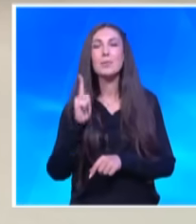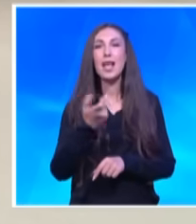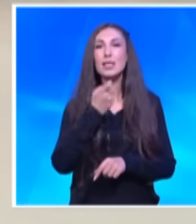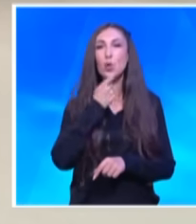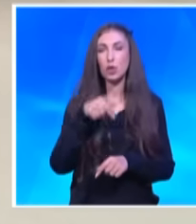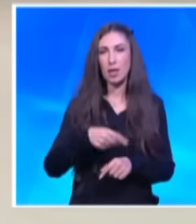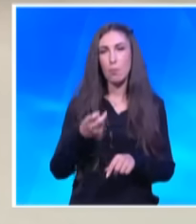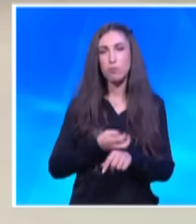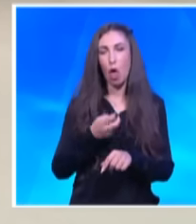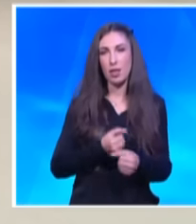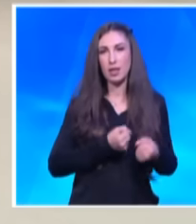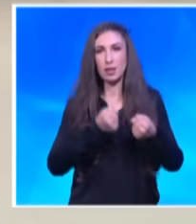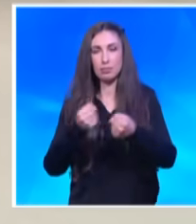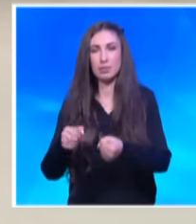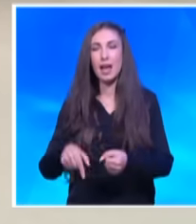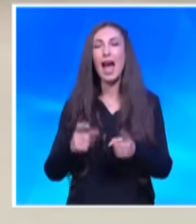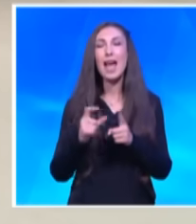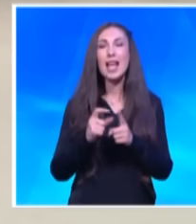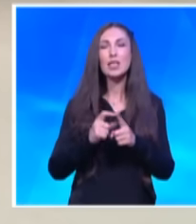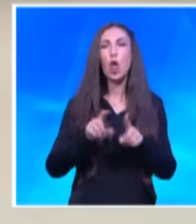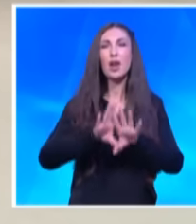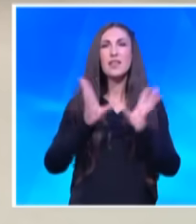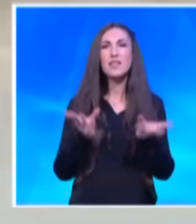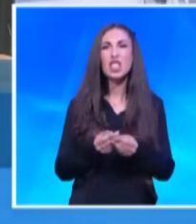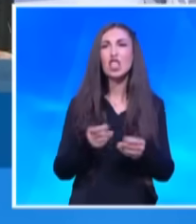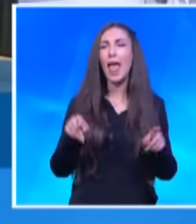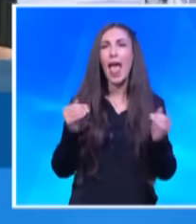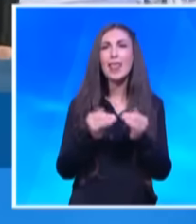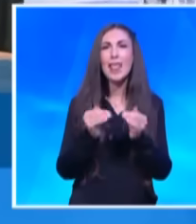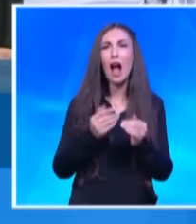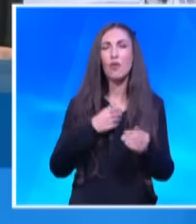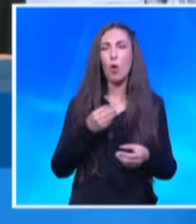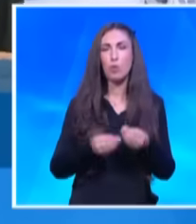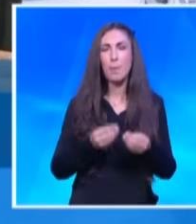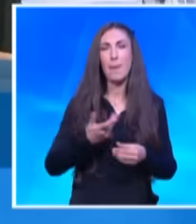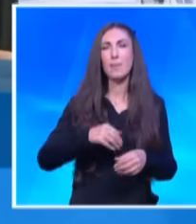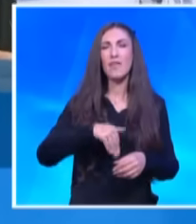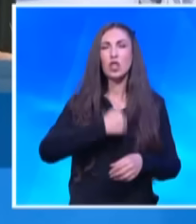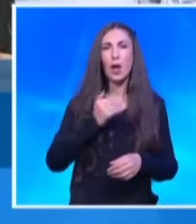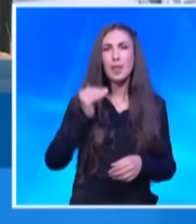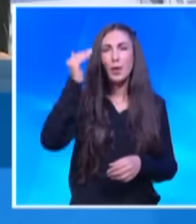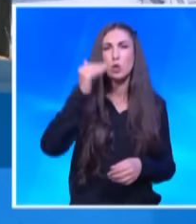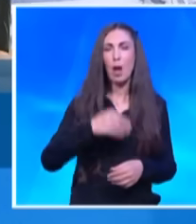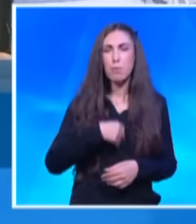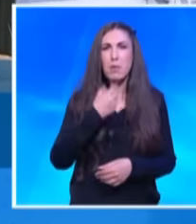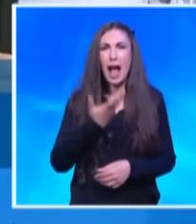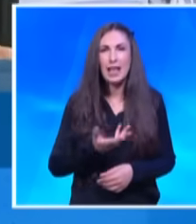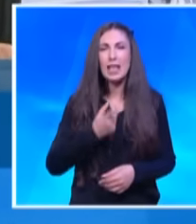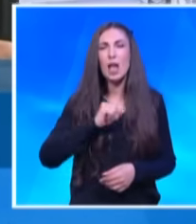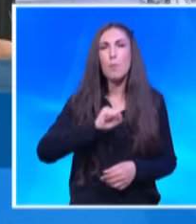са докарани тук в болницата в Разлог. Всички са с идентични симптоми. Висока температура, гадене и коремни